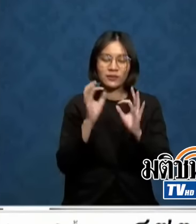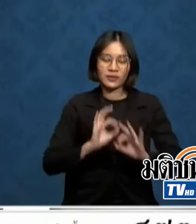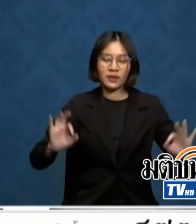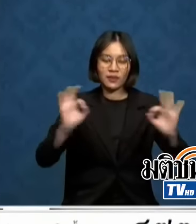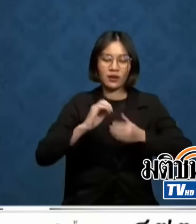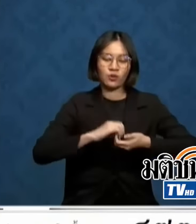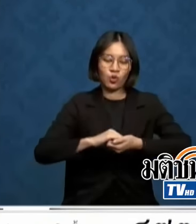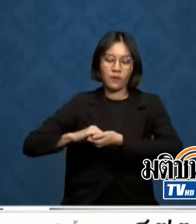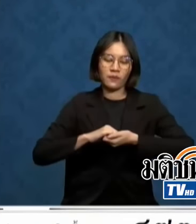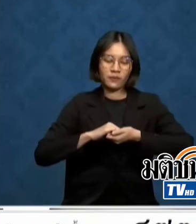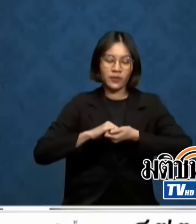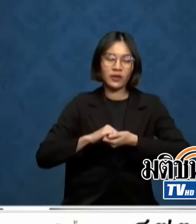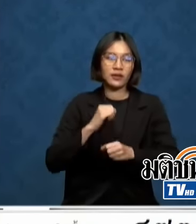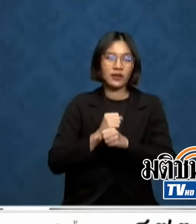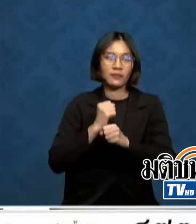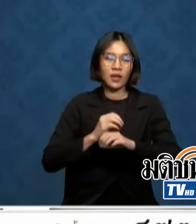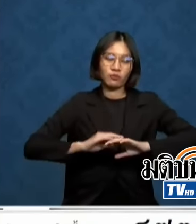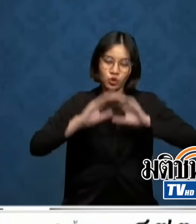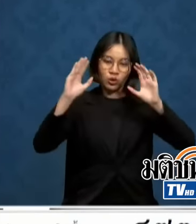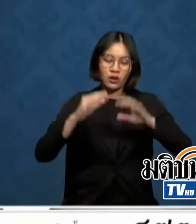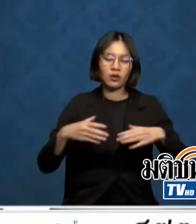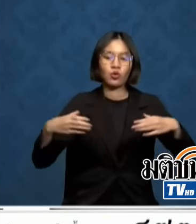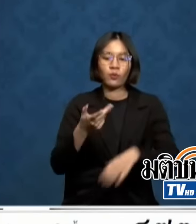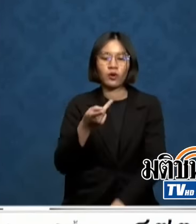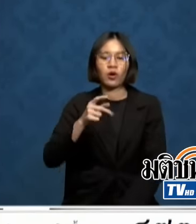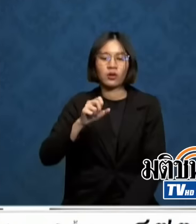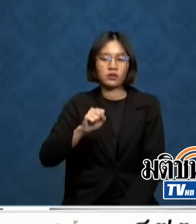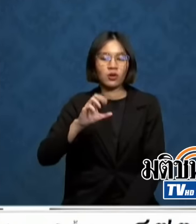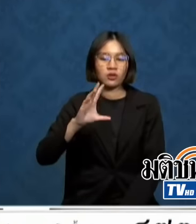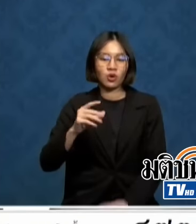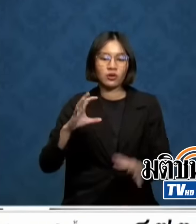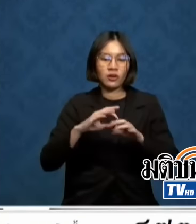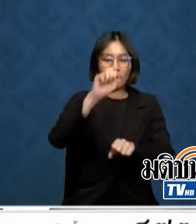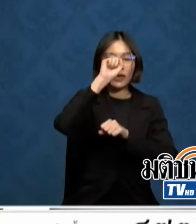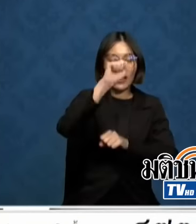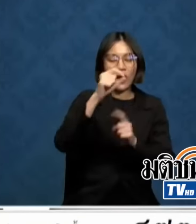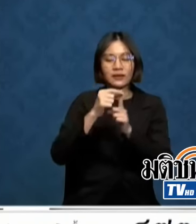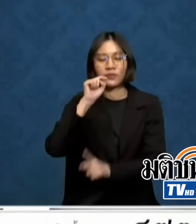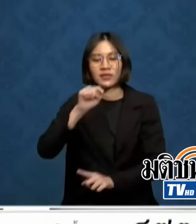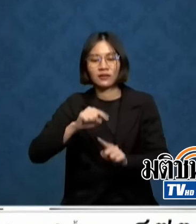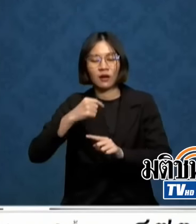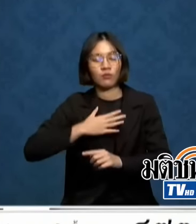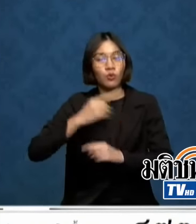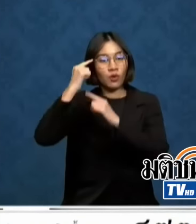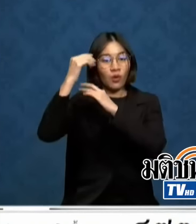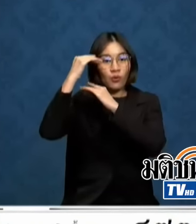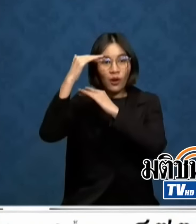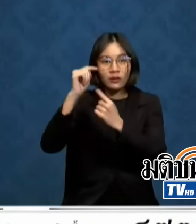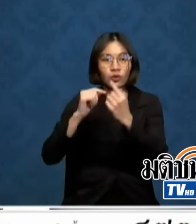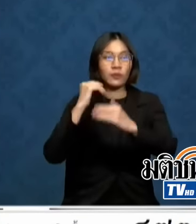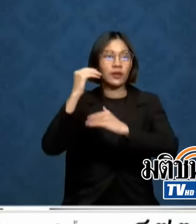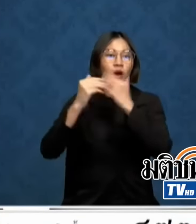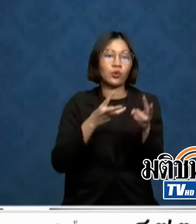ในการร่วมมือกันเดินหน้ารื้อมรดกของคณะรัฐประหารในส่วนของประกาศคำสั่งคสชซึ่งผมหวังว่านะครับจะถูกต่อ